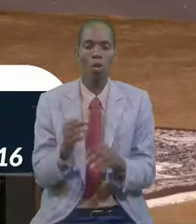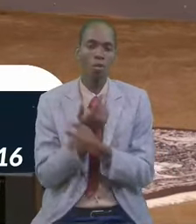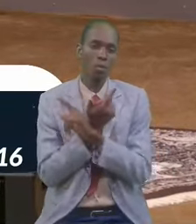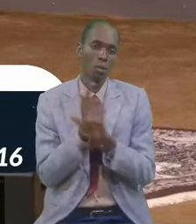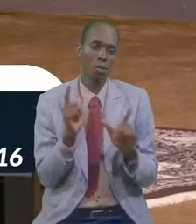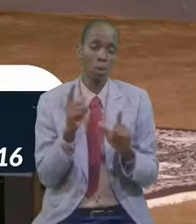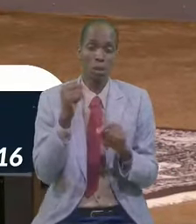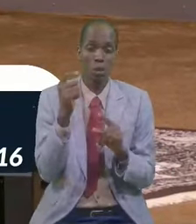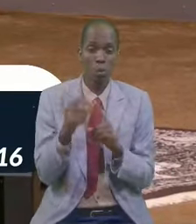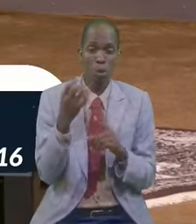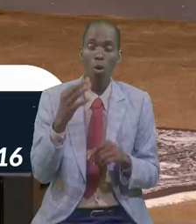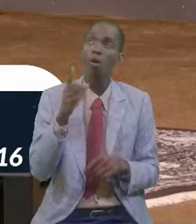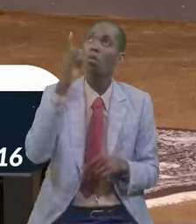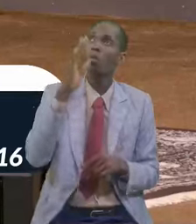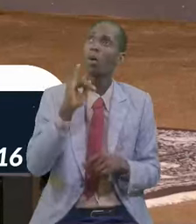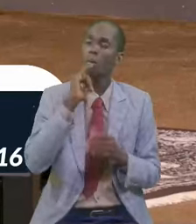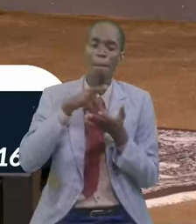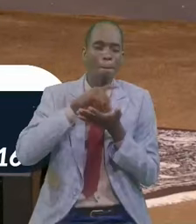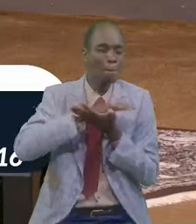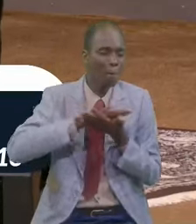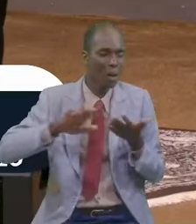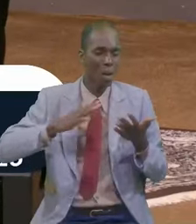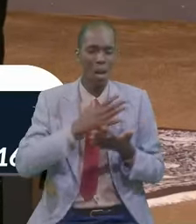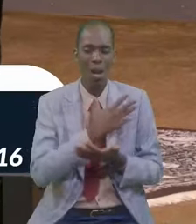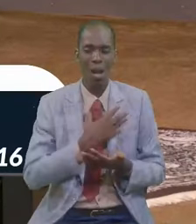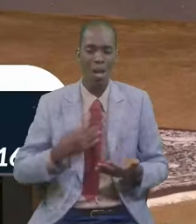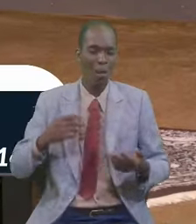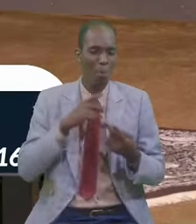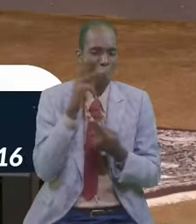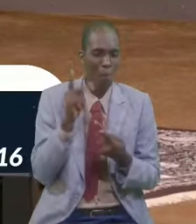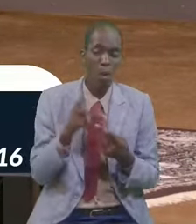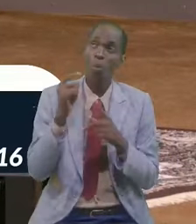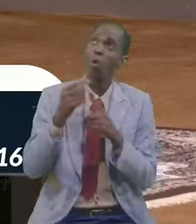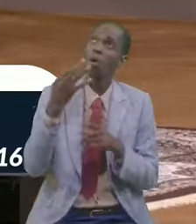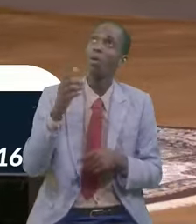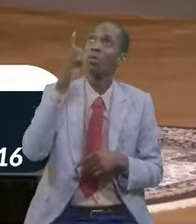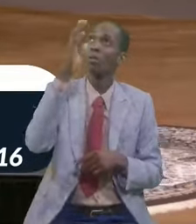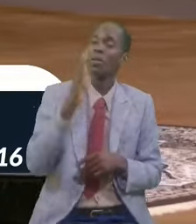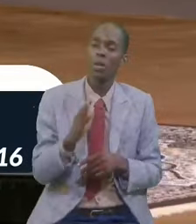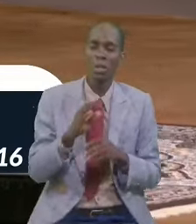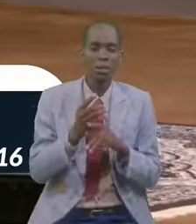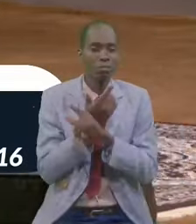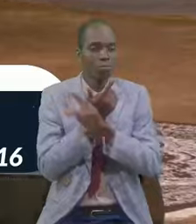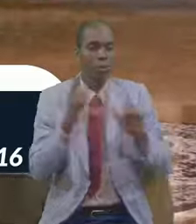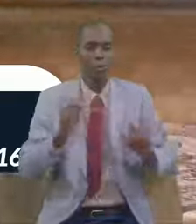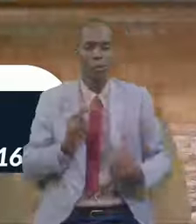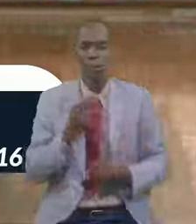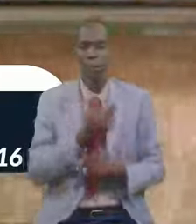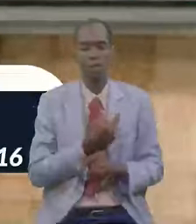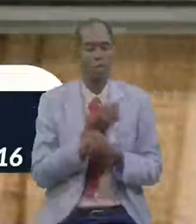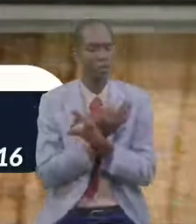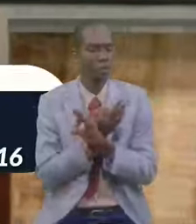de la liberté. La parole de Dieu est pure, parfaite. La parole de Dieu nous libère,